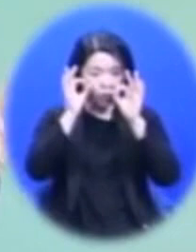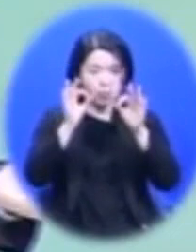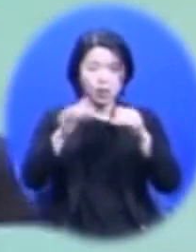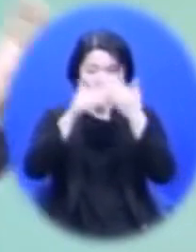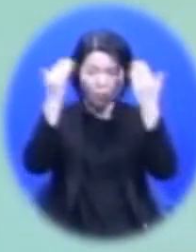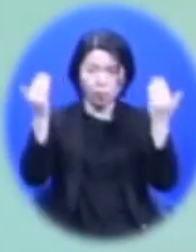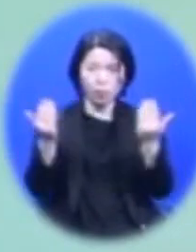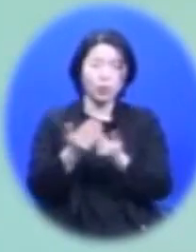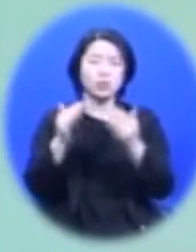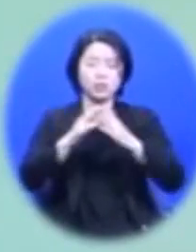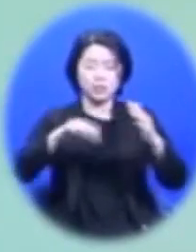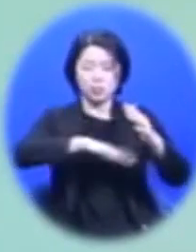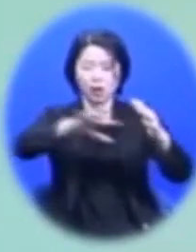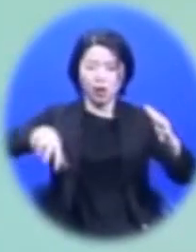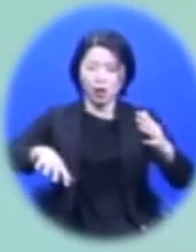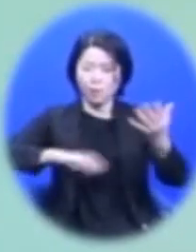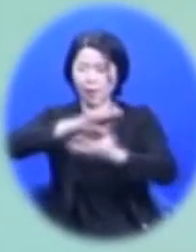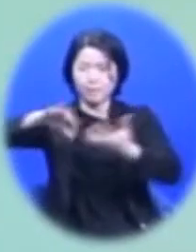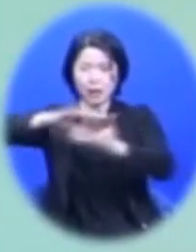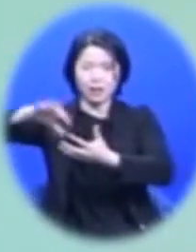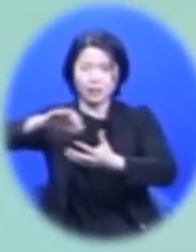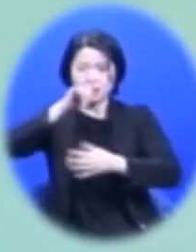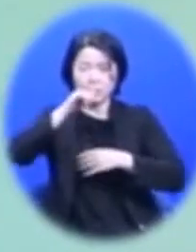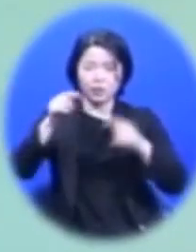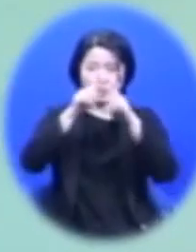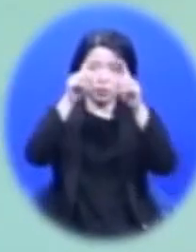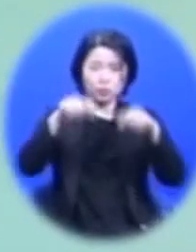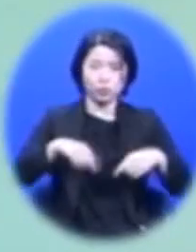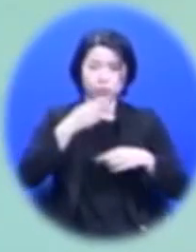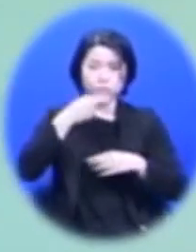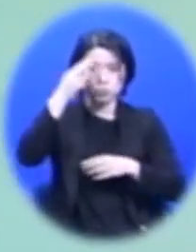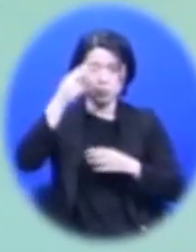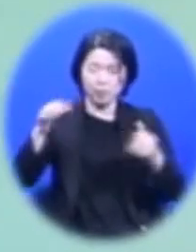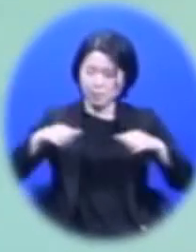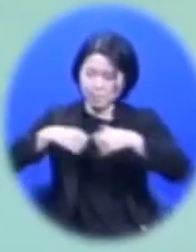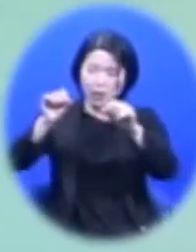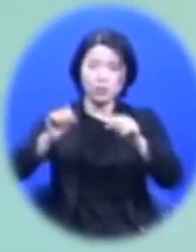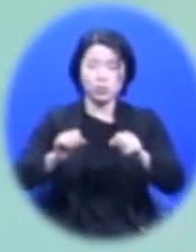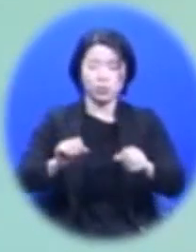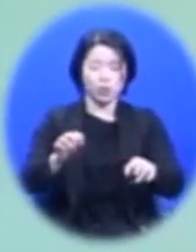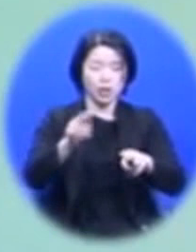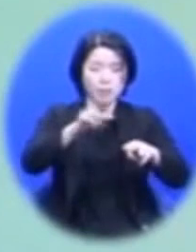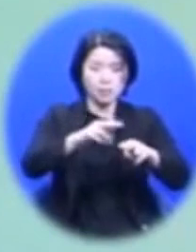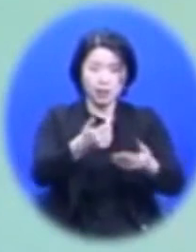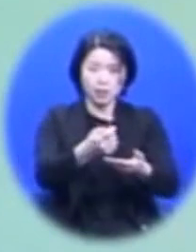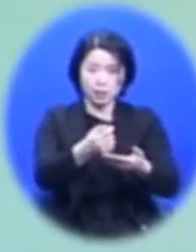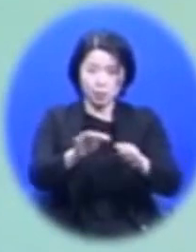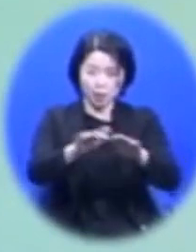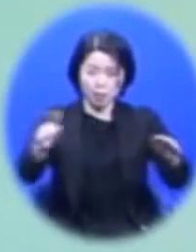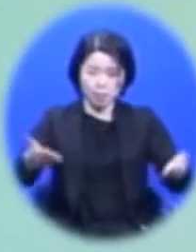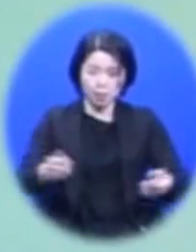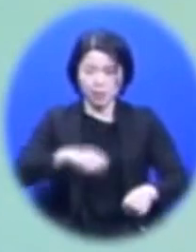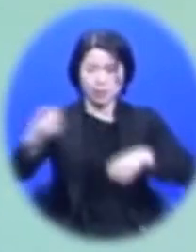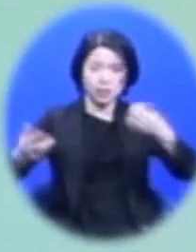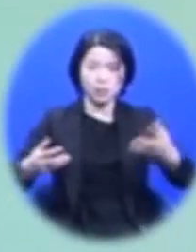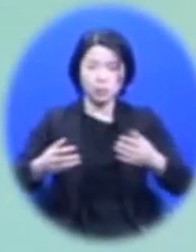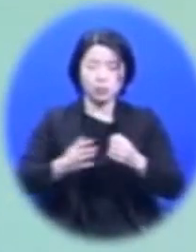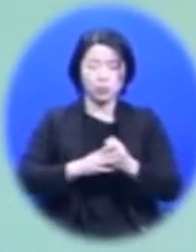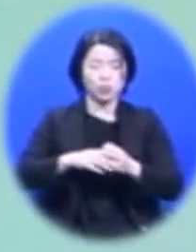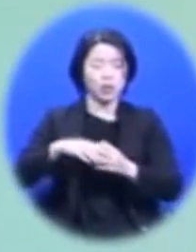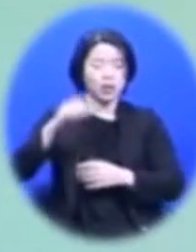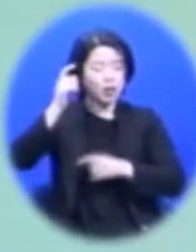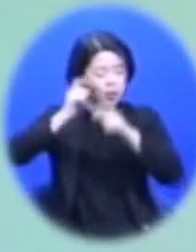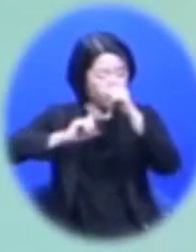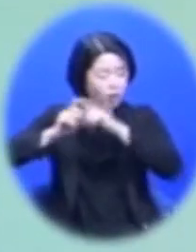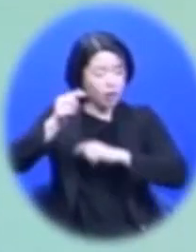온 집안은 막 난장판이 되어 있습니다. 술병은 다 깨지고 도박판은 다 뒤집어지고 그리고는 잠을 자지 않았는지